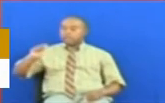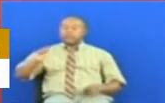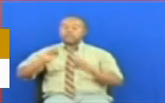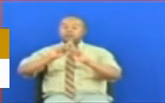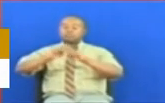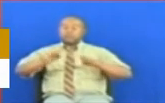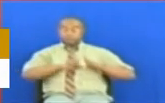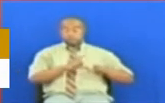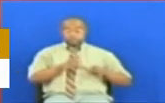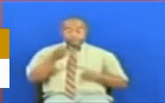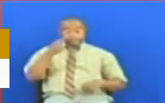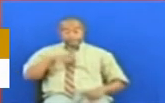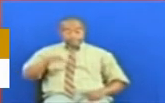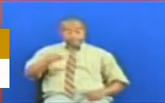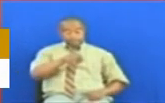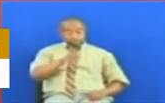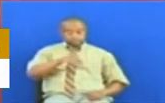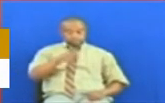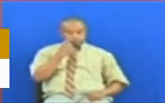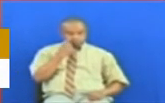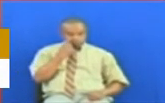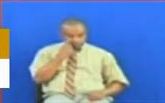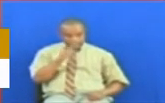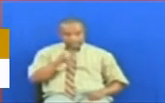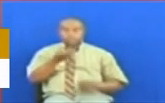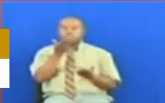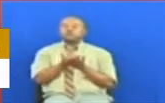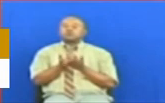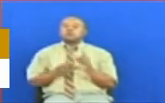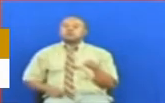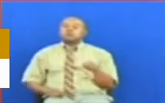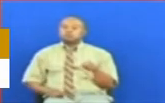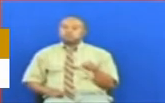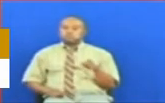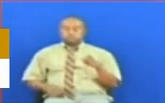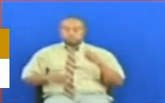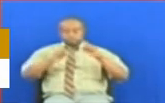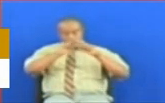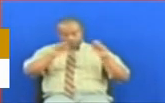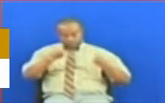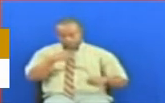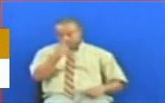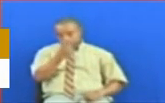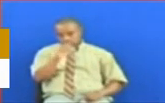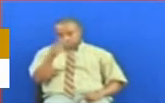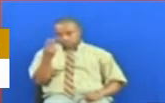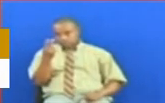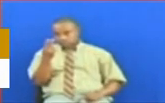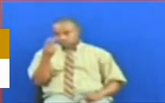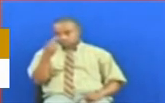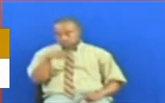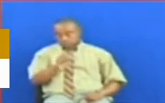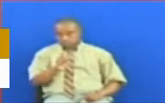katika hili eneo tumezingatia katika mswada kifungu cha 101(2) katika jedwali ya